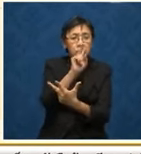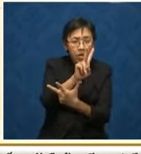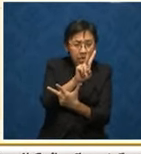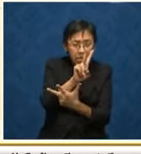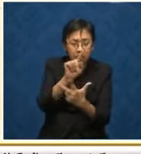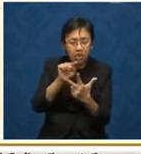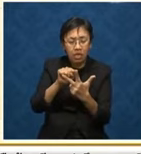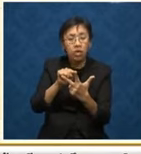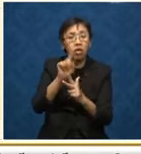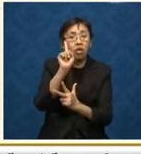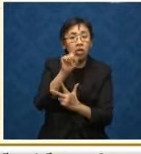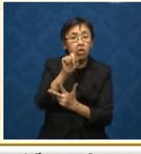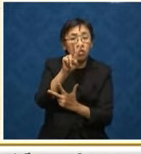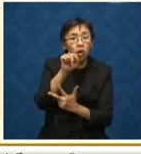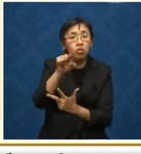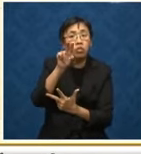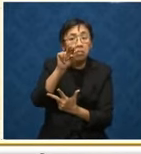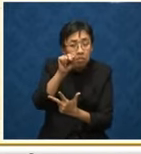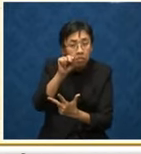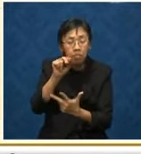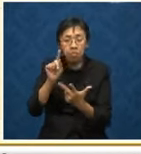ประนีประนอมโดยไม่ต้องโหวตได้ไหมครับ